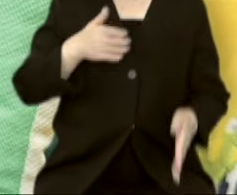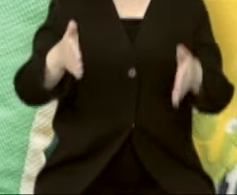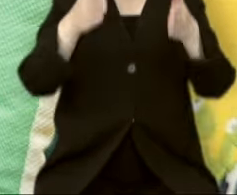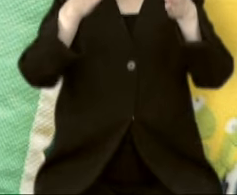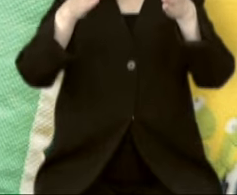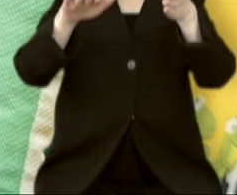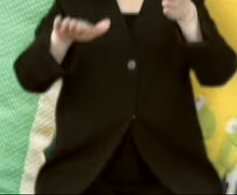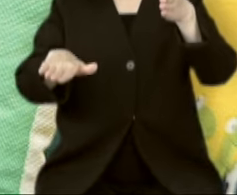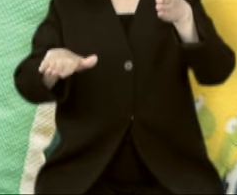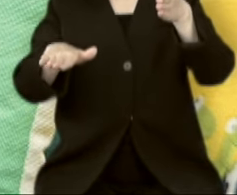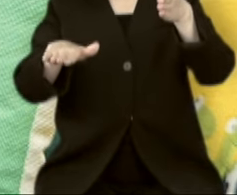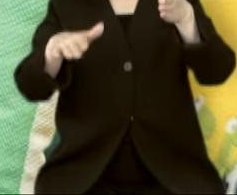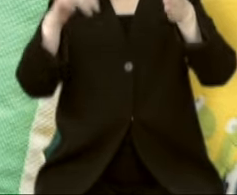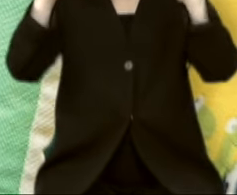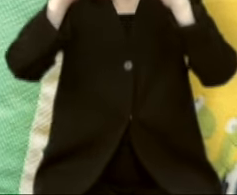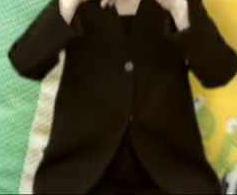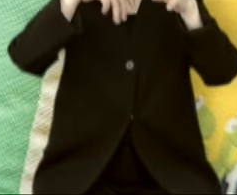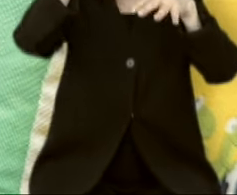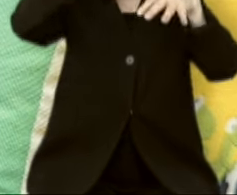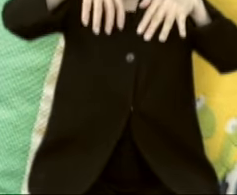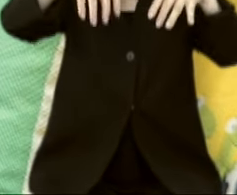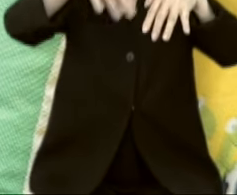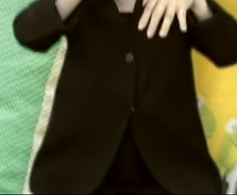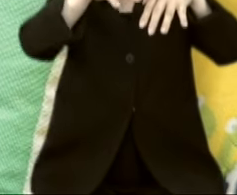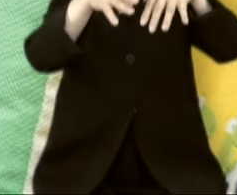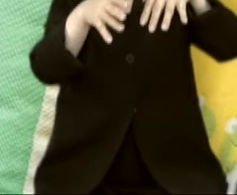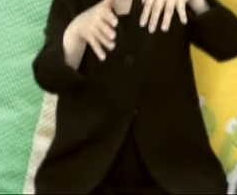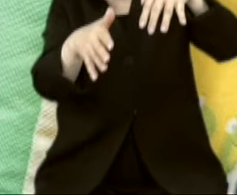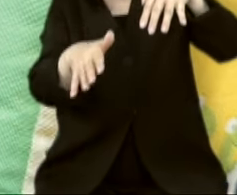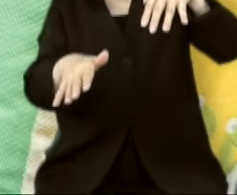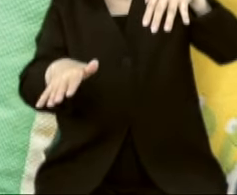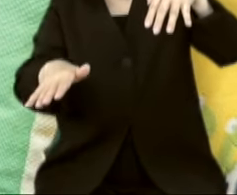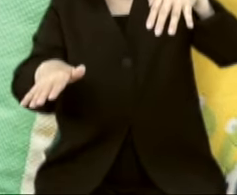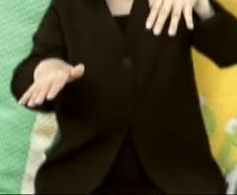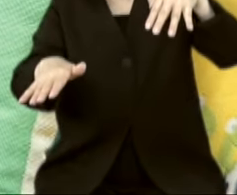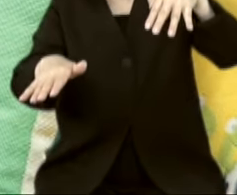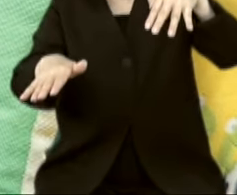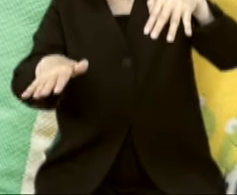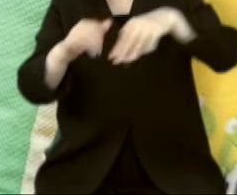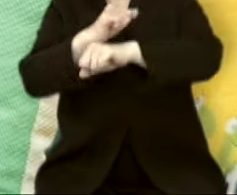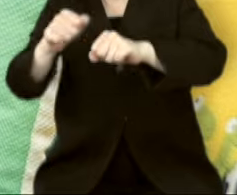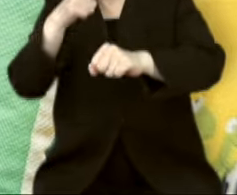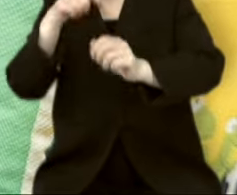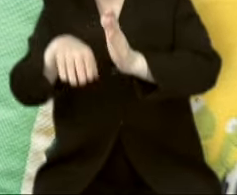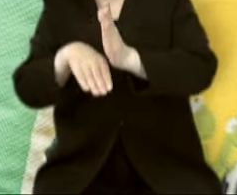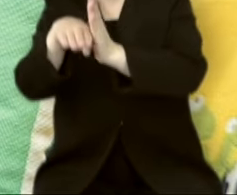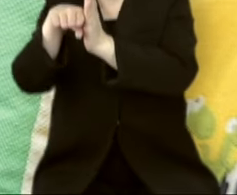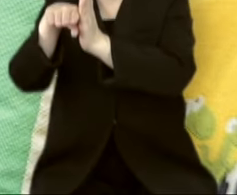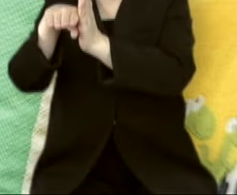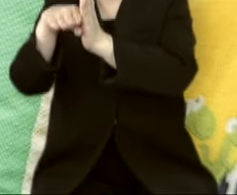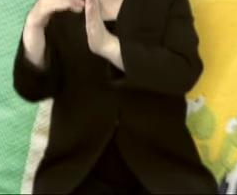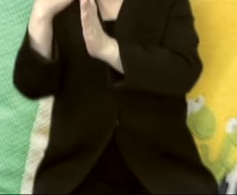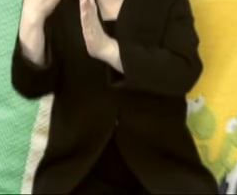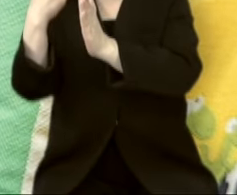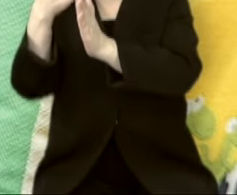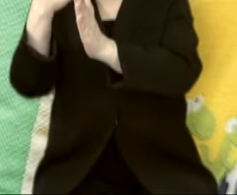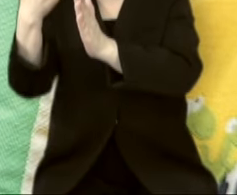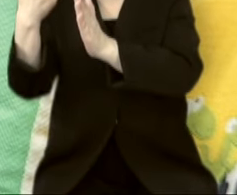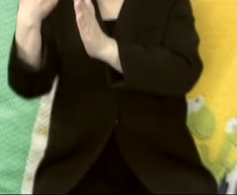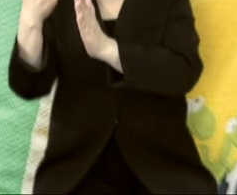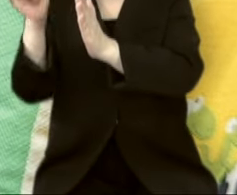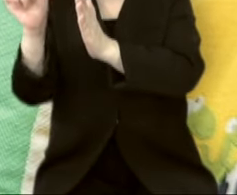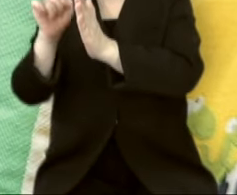이렇게 여름이 되니까 비가 오는데 물이 이 마당에 가득 찬 거예요. 네. 그러니까 저희 어머니,